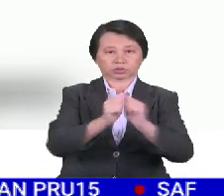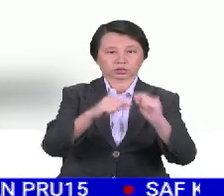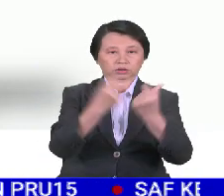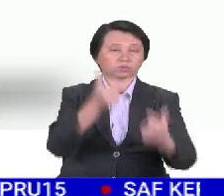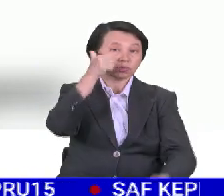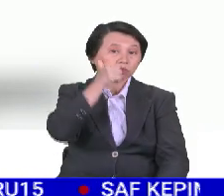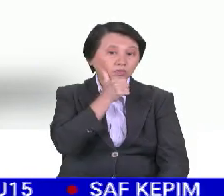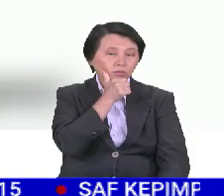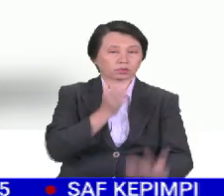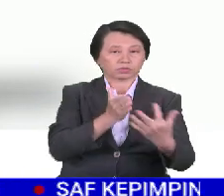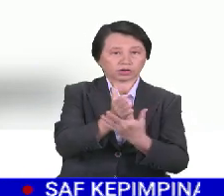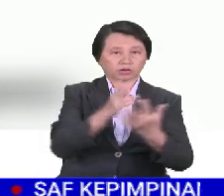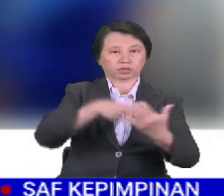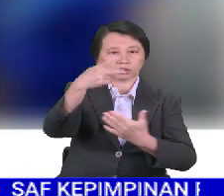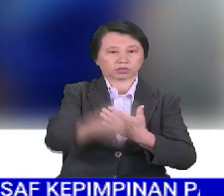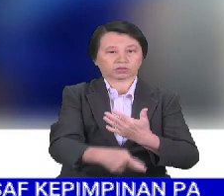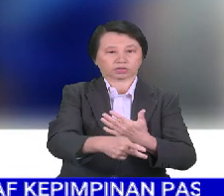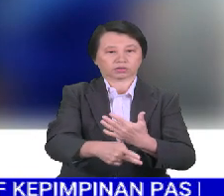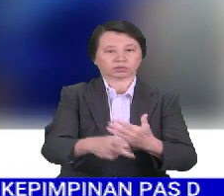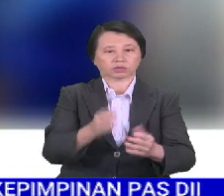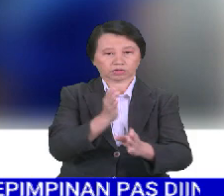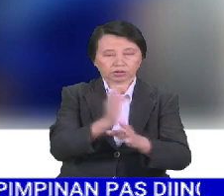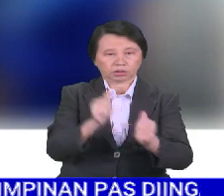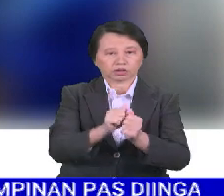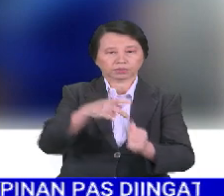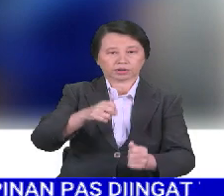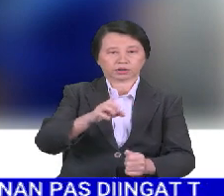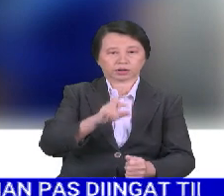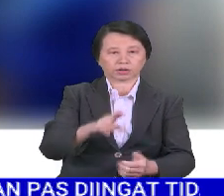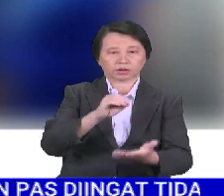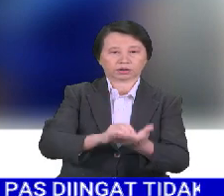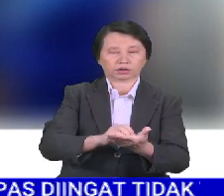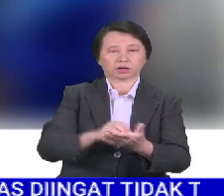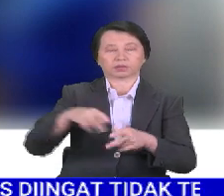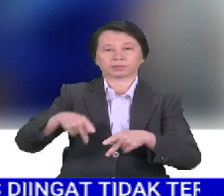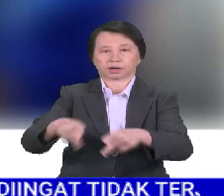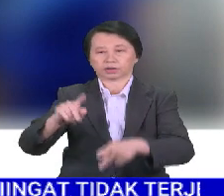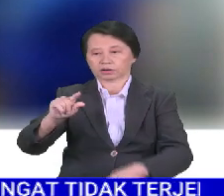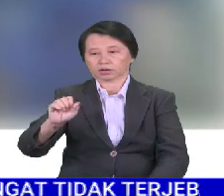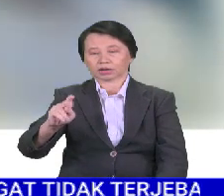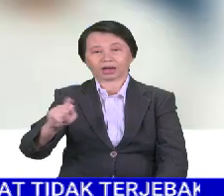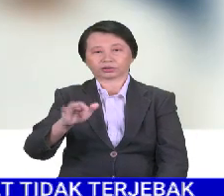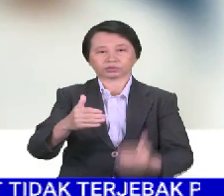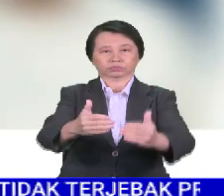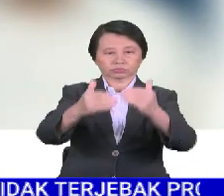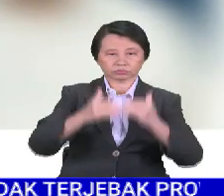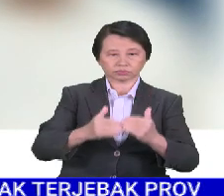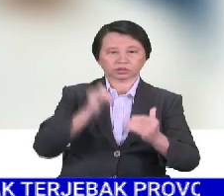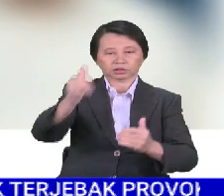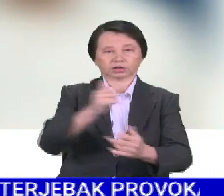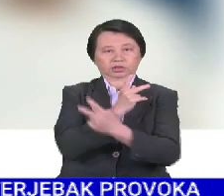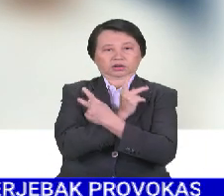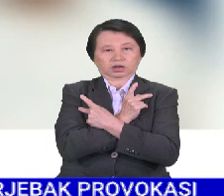golongan wanita menerusi program refleksologi PDM Parit Maimun dan Parit Gantung sebelum meneruskan program ziarah